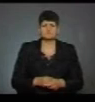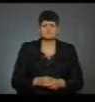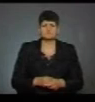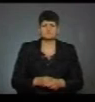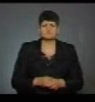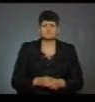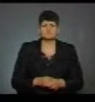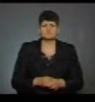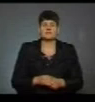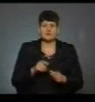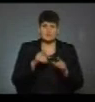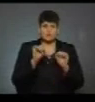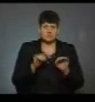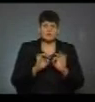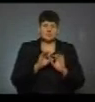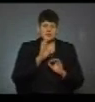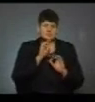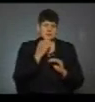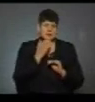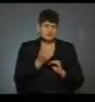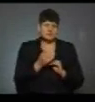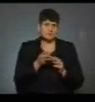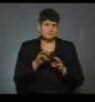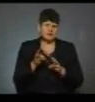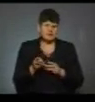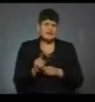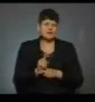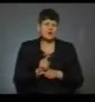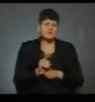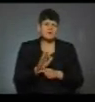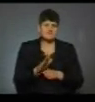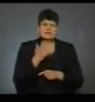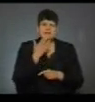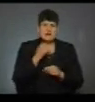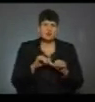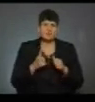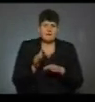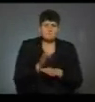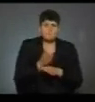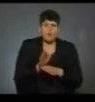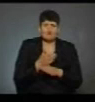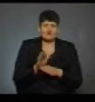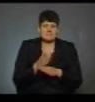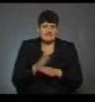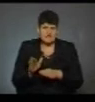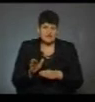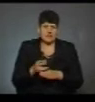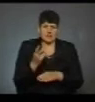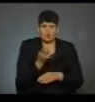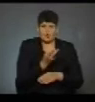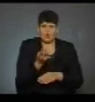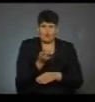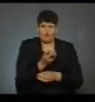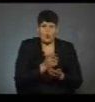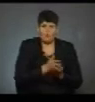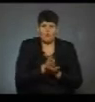Але чи можете ви пояснити оцей норматив Національної комісії про розділення двох